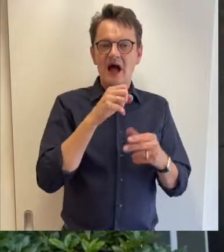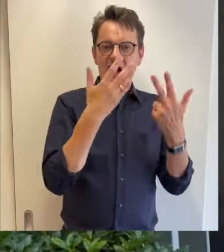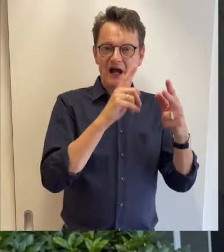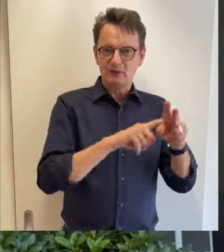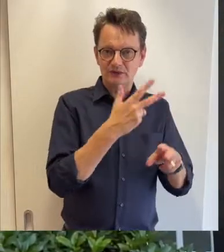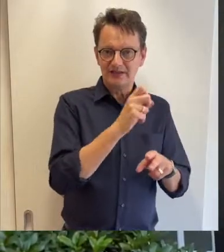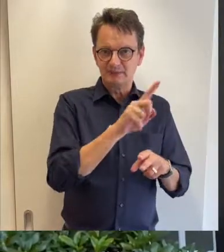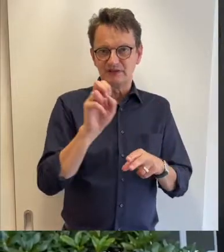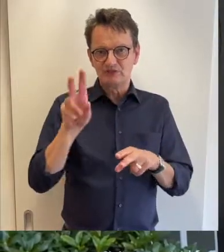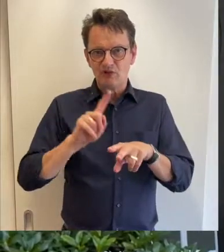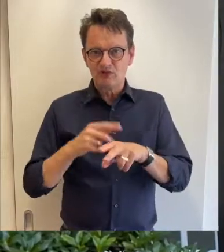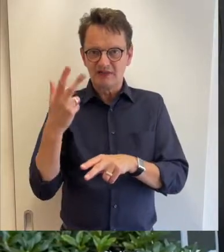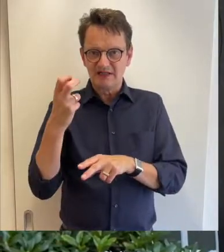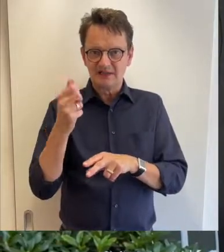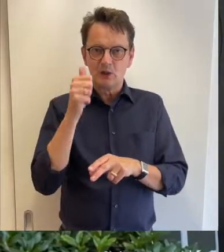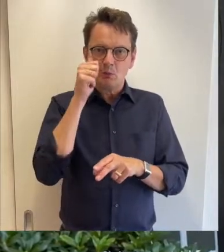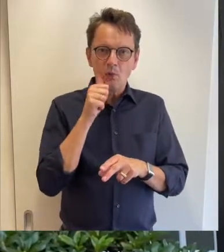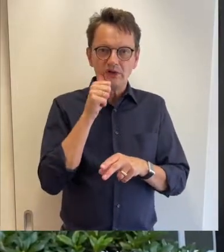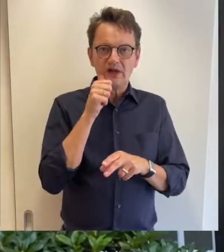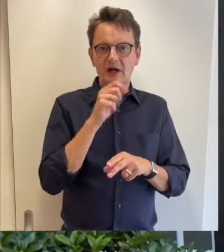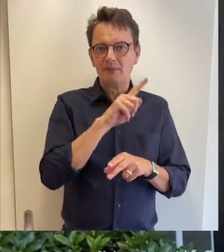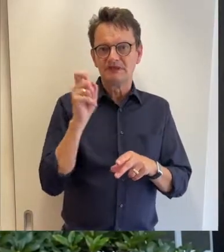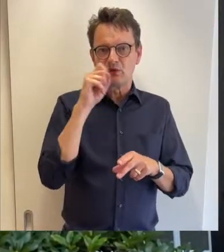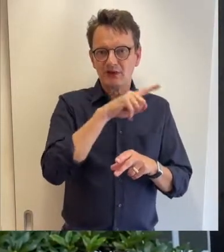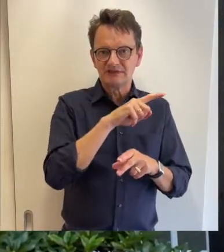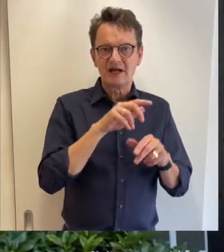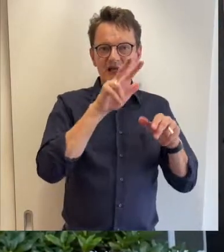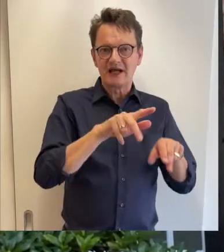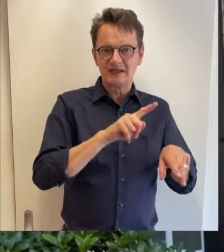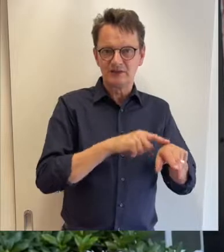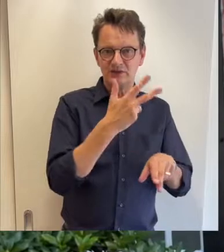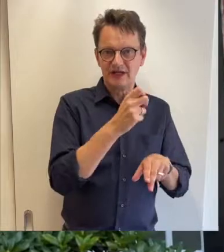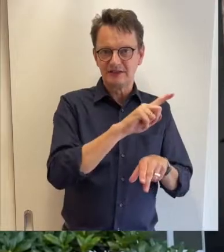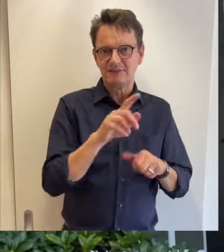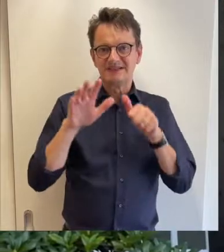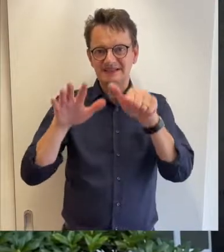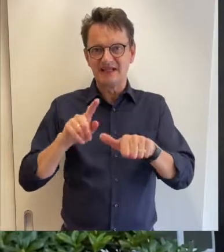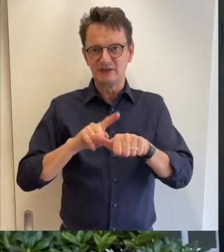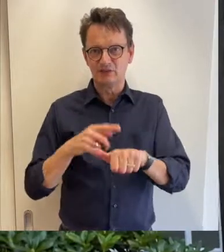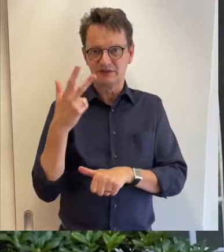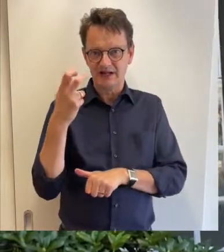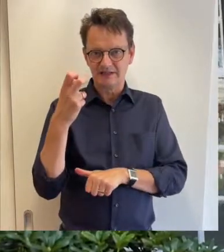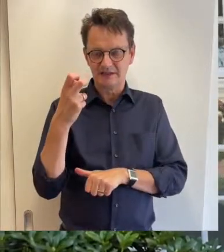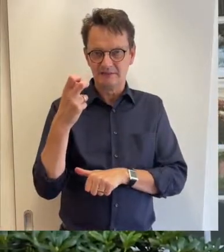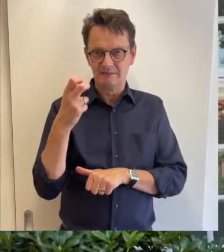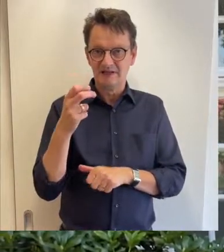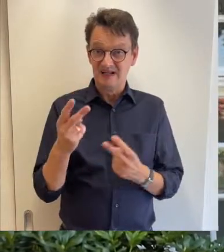und montags bis donnerstags, also nachmittags von 13.30 Uhr bis 16.30 Uhr. Und eins ist ganz